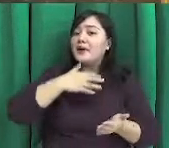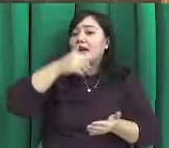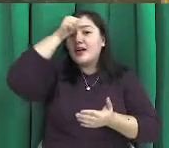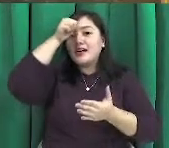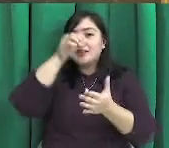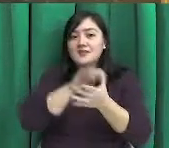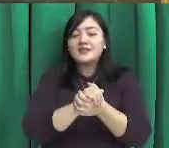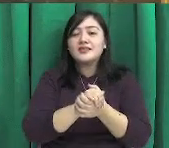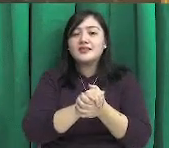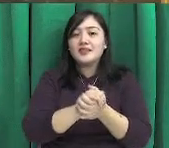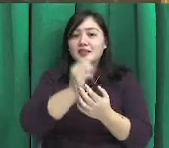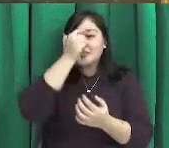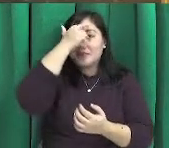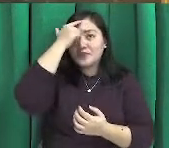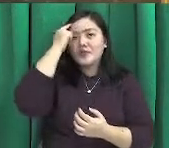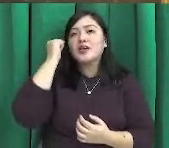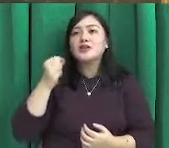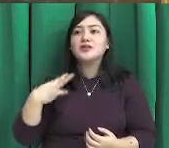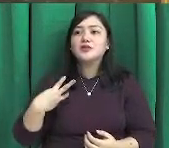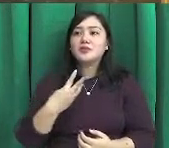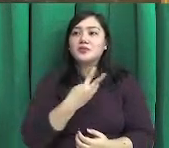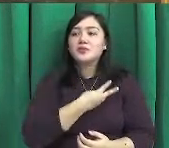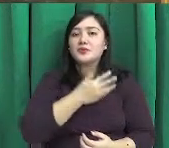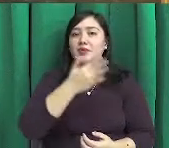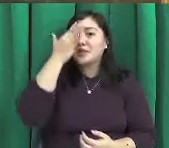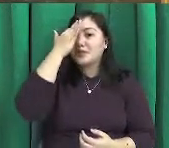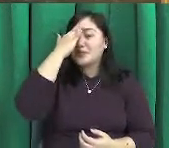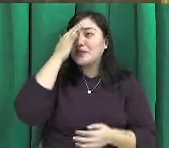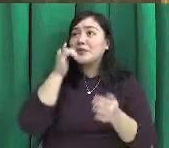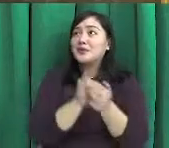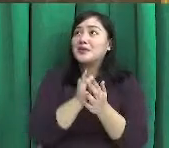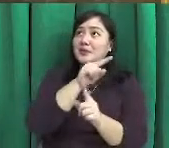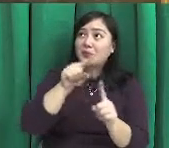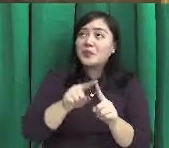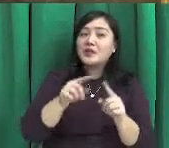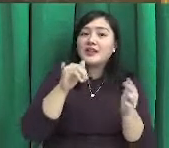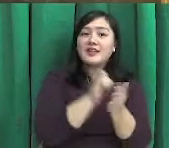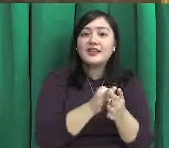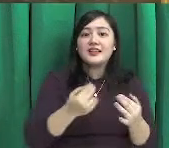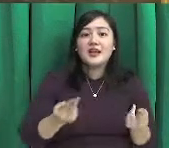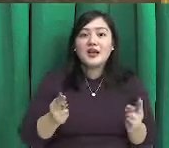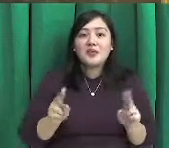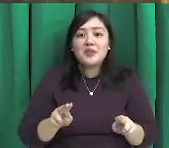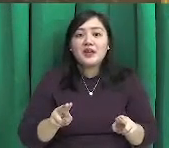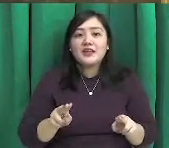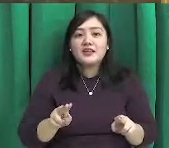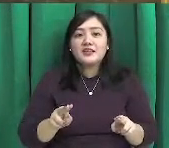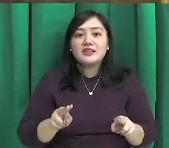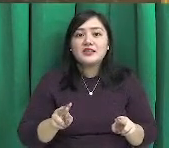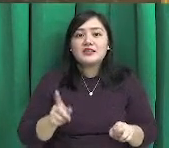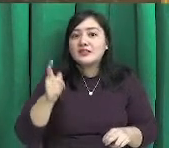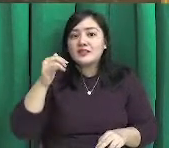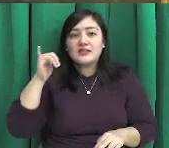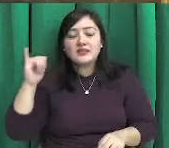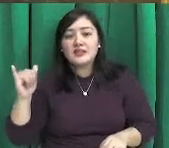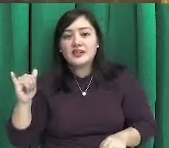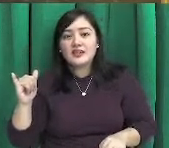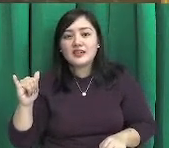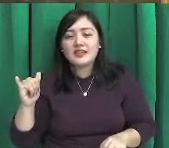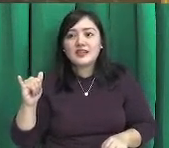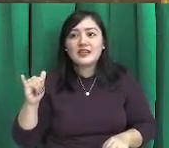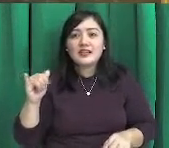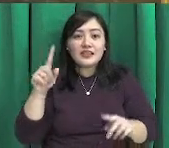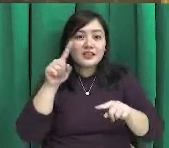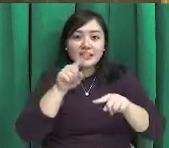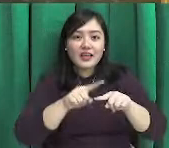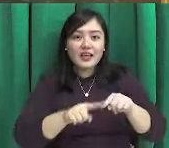po, alam naman natin, marami na pag ganyan yung nangyari sa kanila, hindi nila nakakayanan to the point na parang